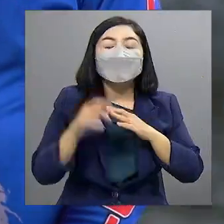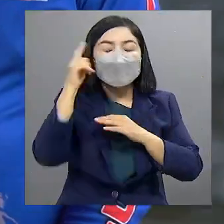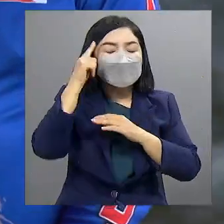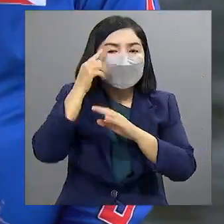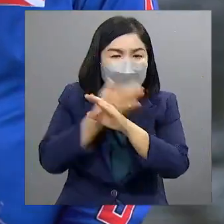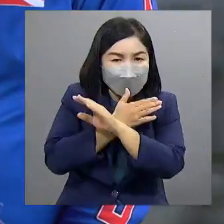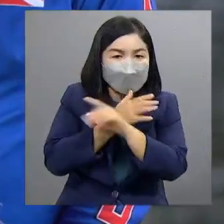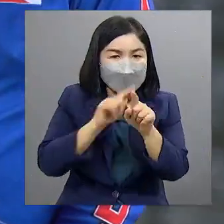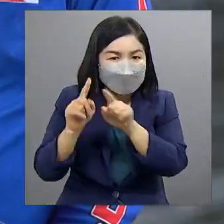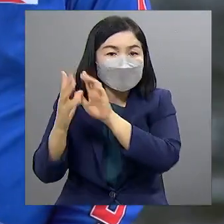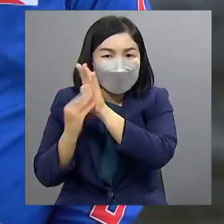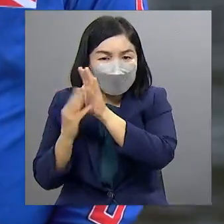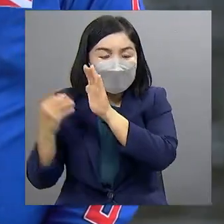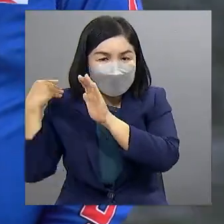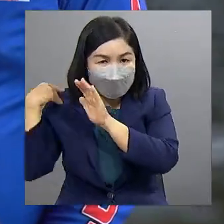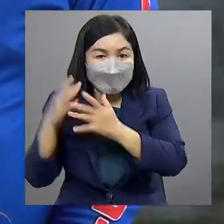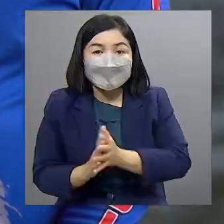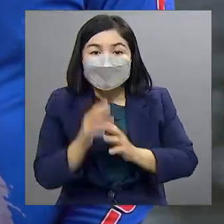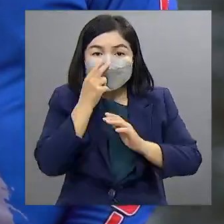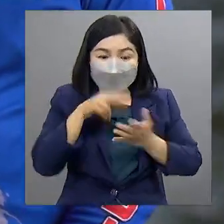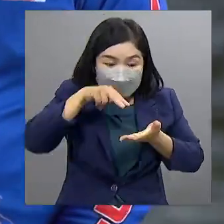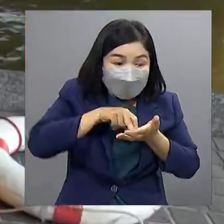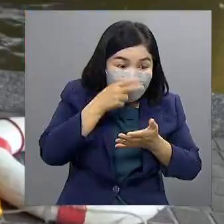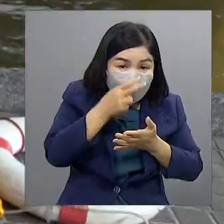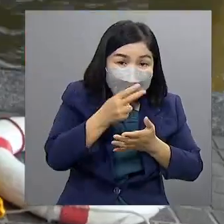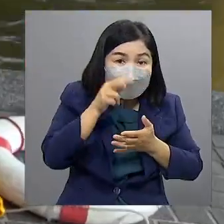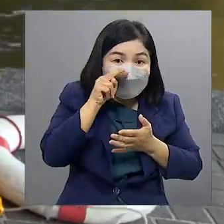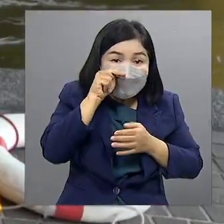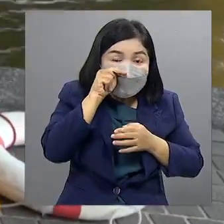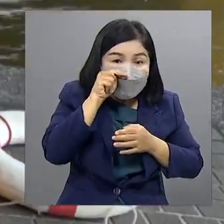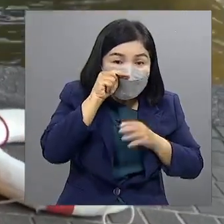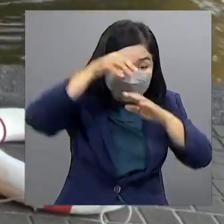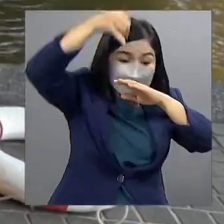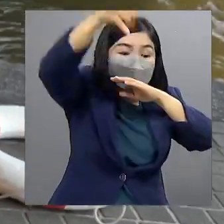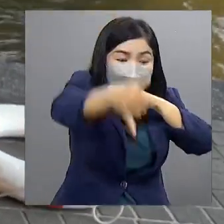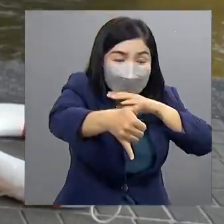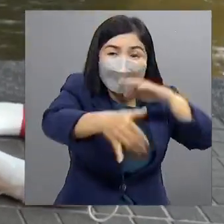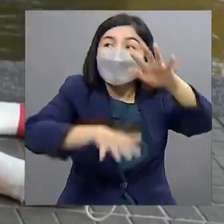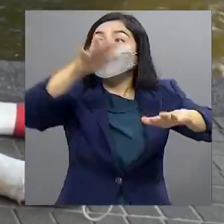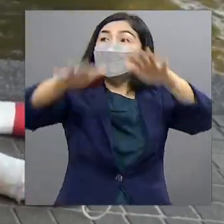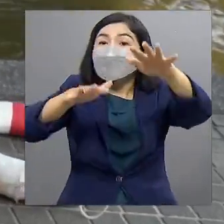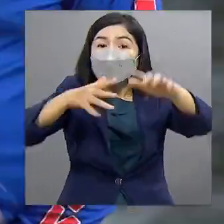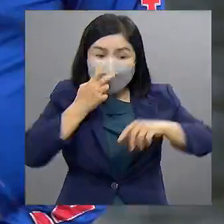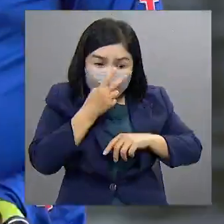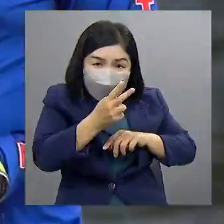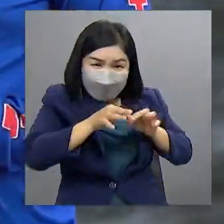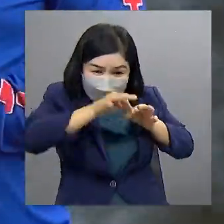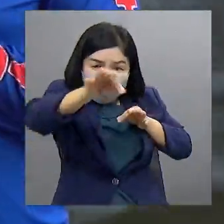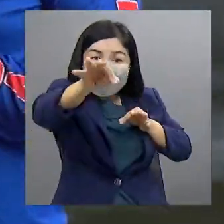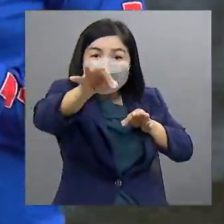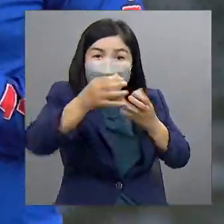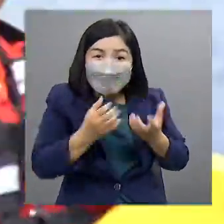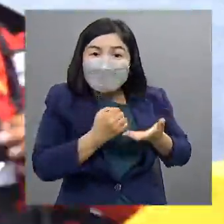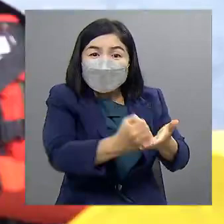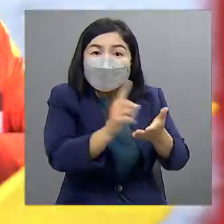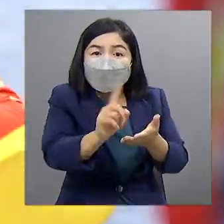แบบนี้แล้วเห็นคนตกน้ำแล้วเราอยู่ไกลเราอยู่ตรงนี้เราเห็นคนตกตรงนู้นเลยอ่ะเราจะทำยังไงดีคะโยนไปก็ไม่ถึงยังไงดี